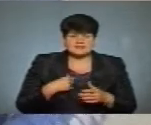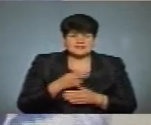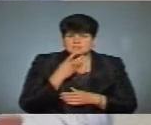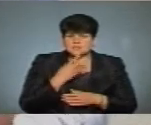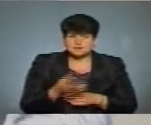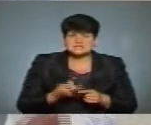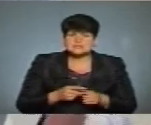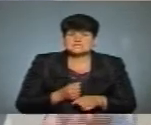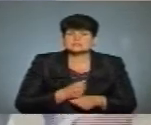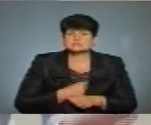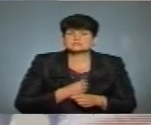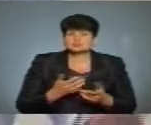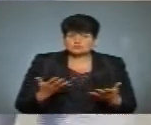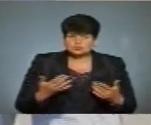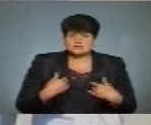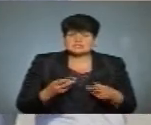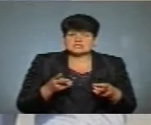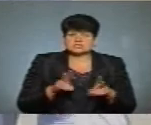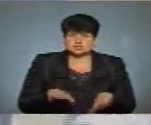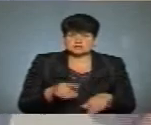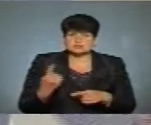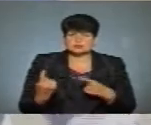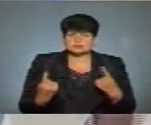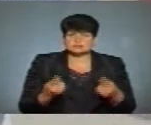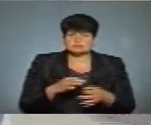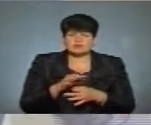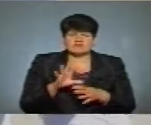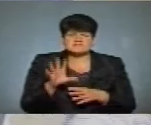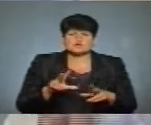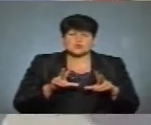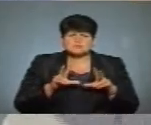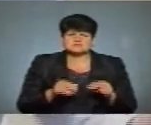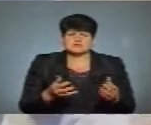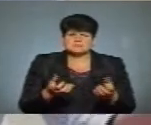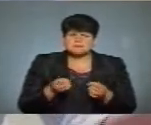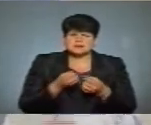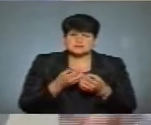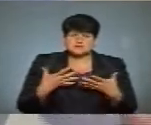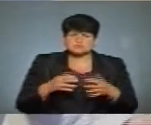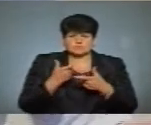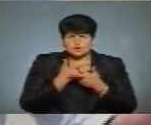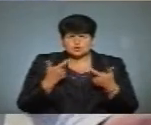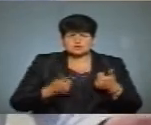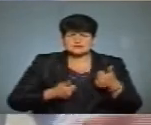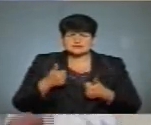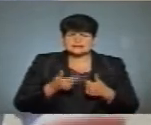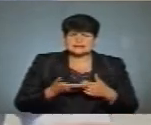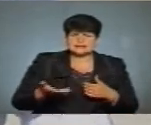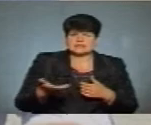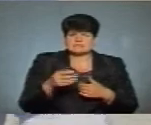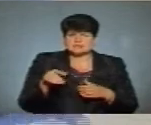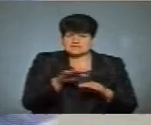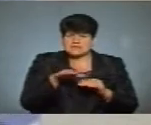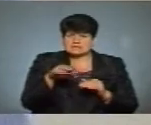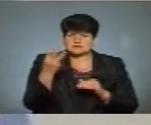є сумно, тому що нас залишили сам на сам цим проектом. Всі обіцяли, приймали рішення оголошувати тендера на рівні трьох областей і держави,